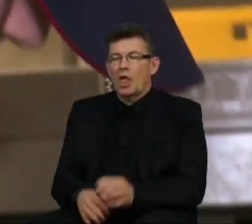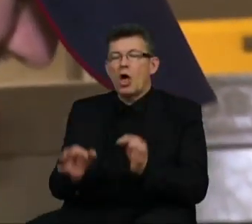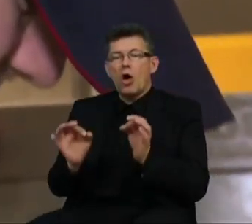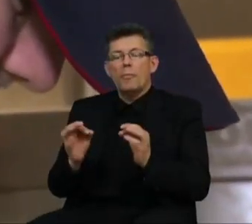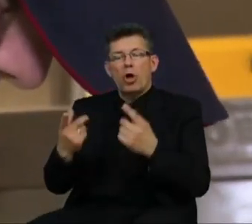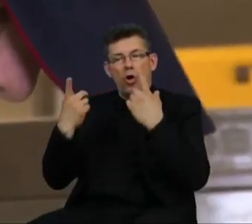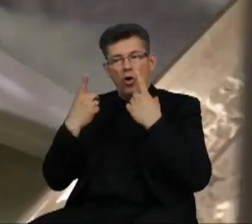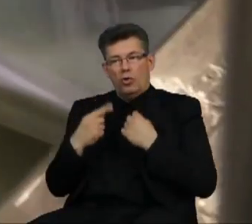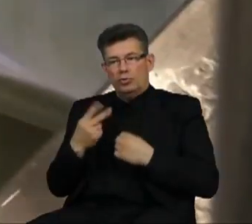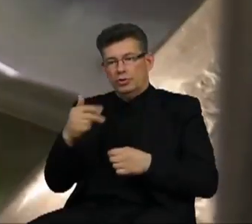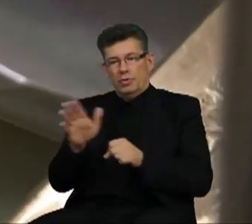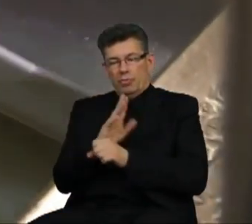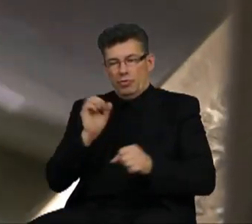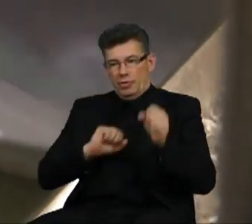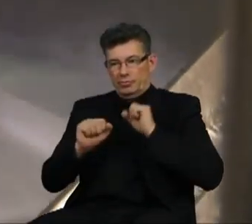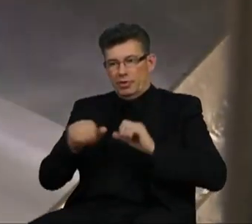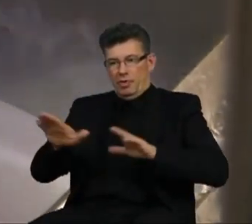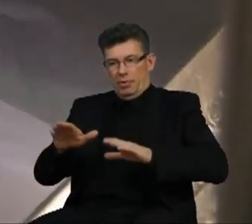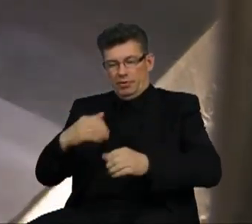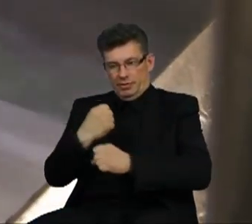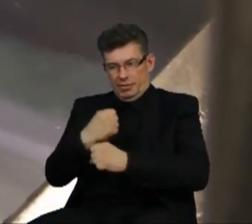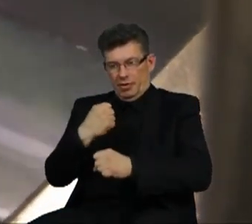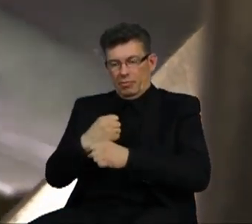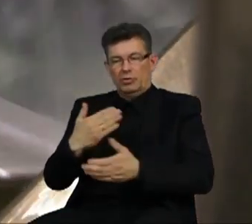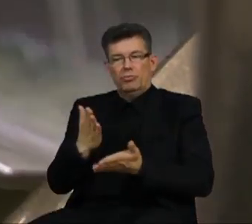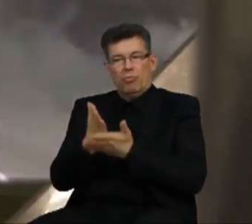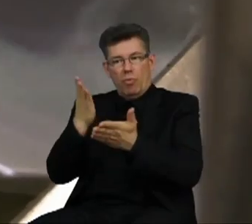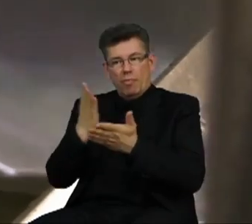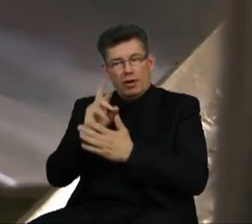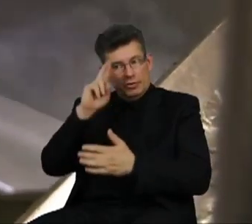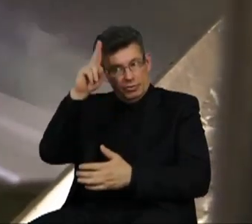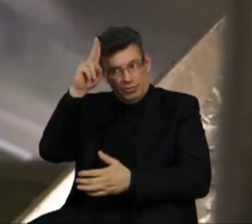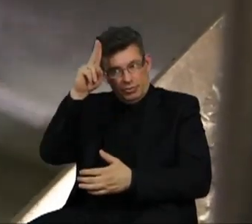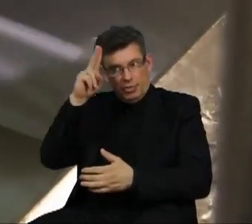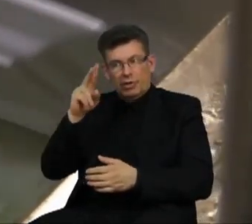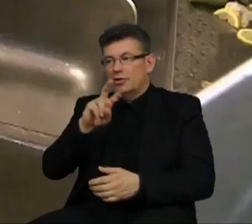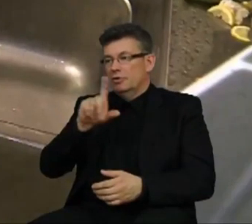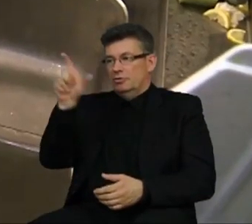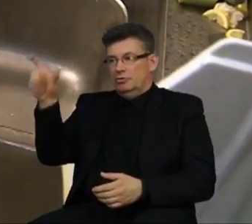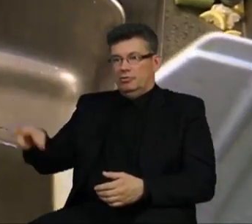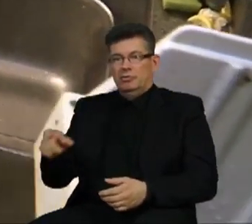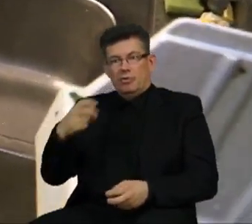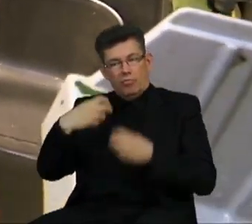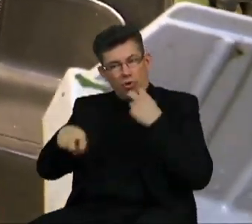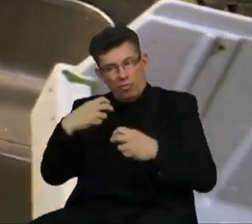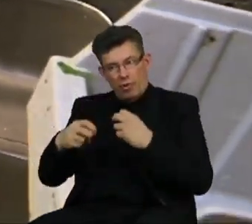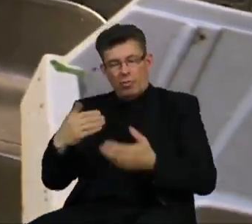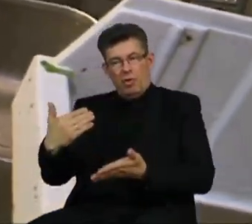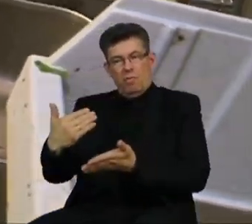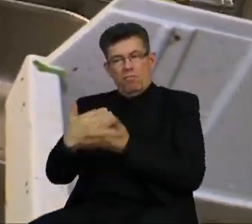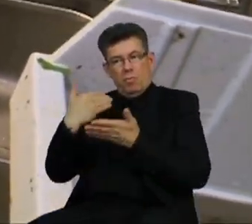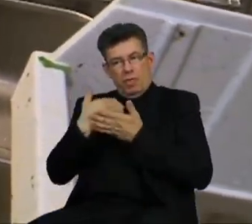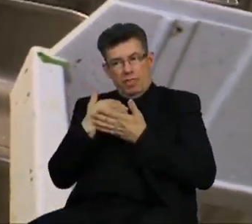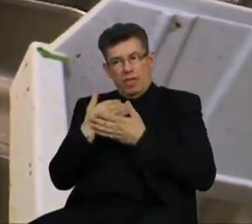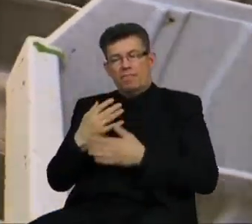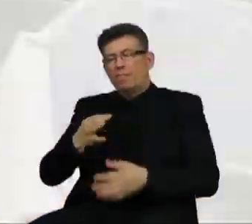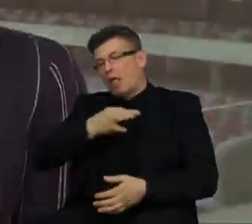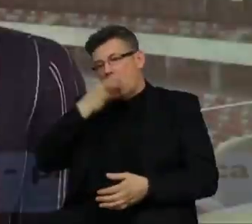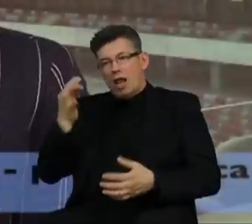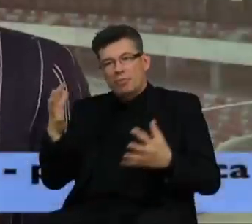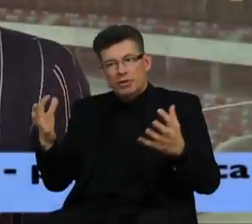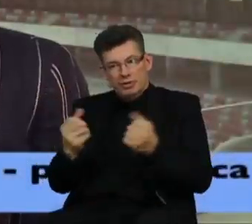Obecność osób niepełnosprawnych w miejscu pracy pomaga zrozumieć ich problemy, pomaga nam lepiej na co dzień odnaleźć